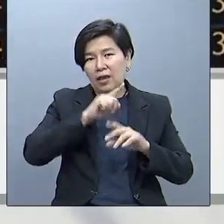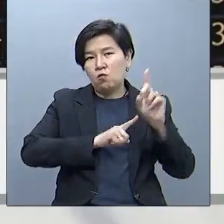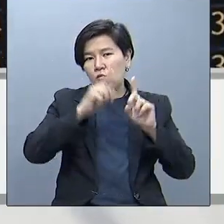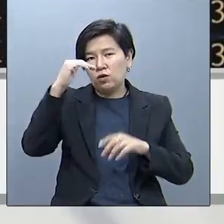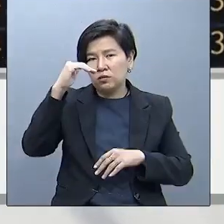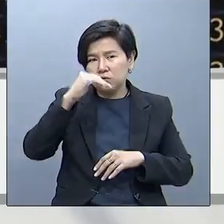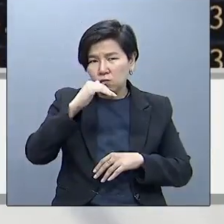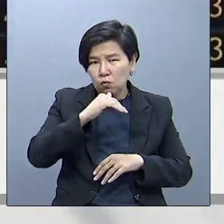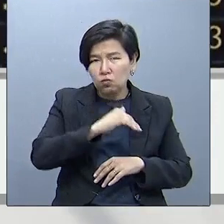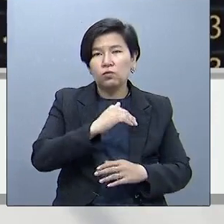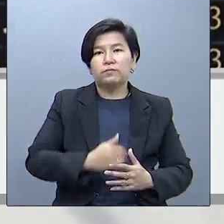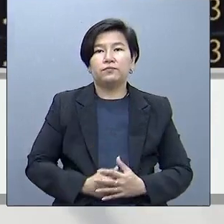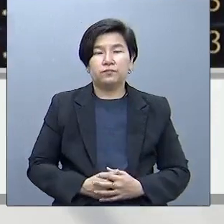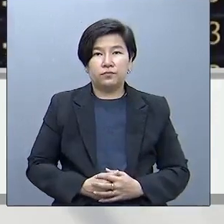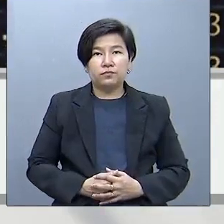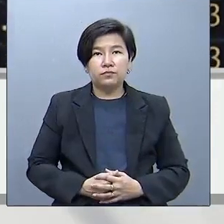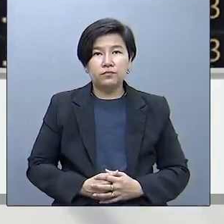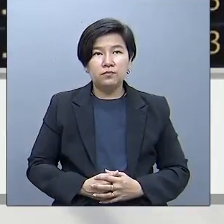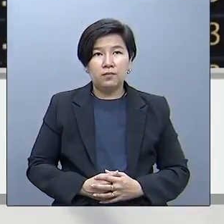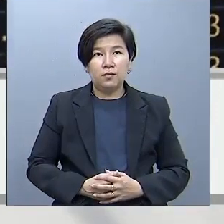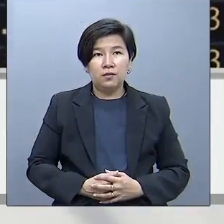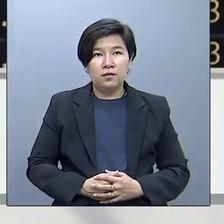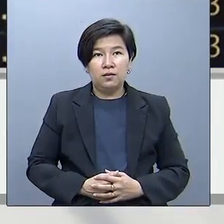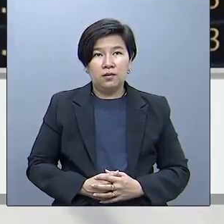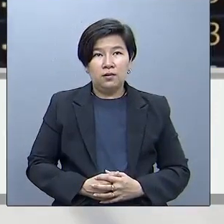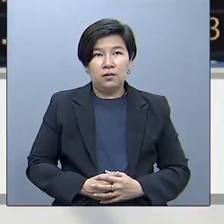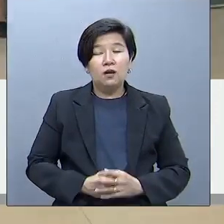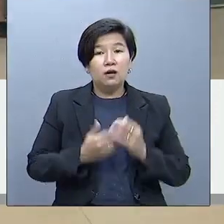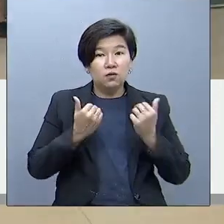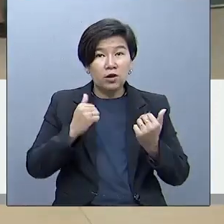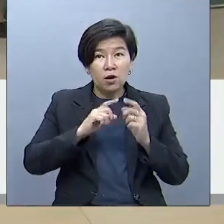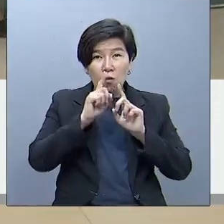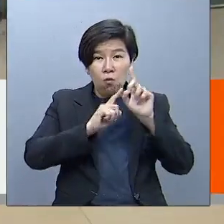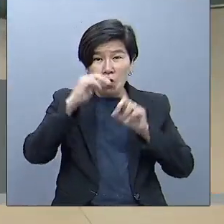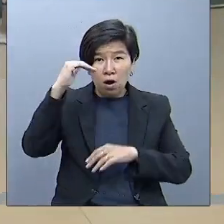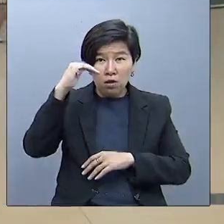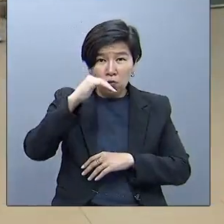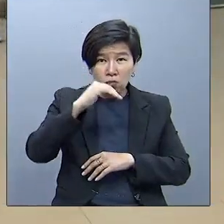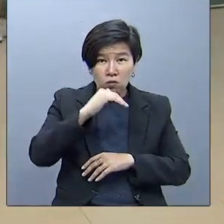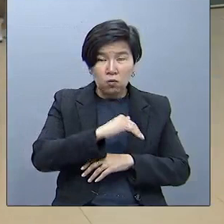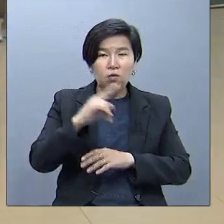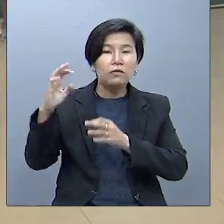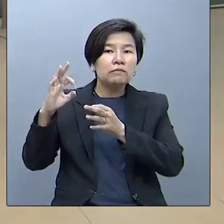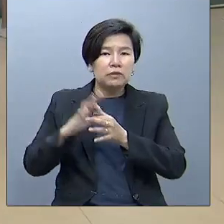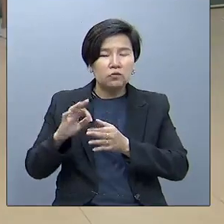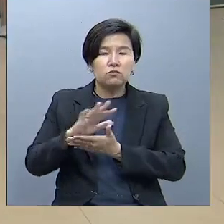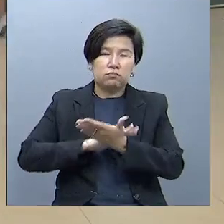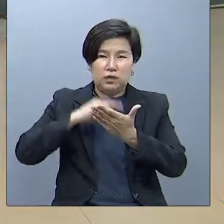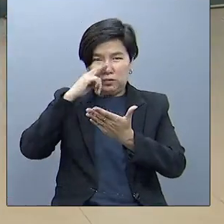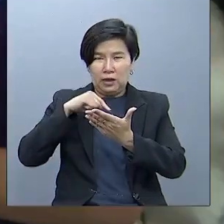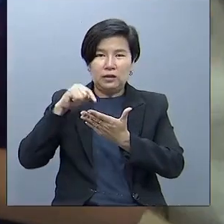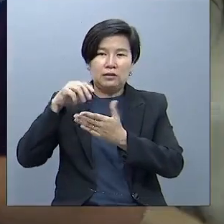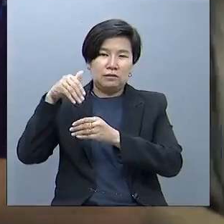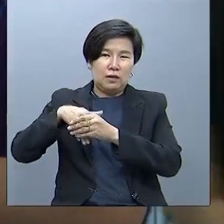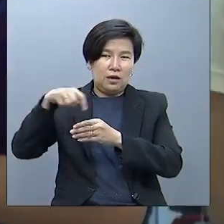ลดตัวลงอยู่ในขณะนี้นะคะแต่อยทบอกวาตอนนี้การลดลงของหลกซัอาจาร์ให้น้ำหนักกับสถานการณในประเทศมากกว่า